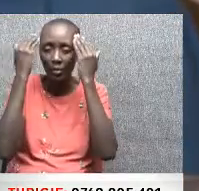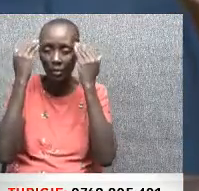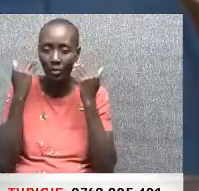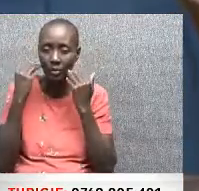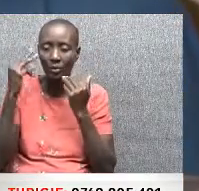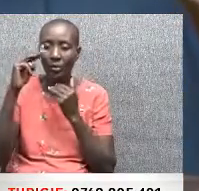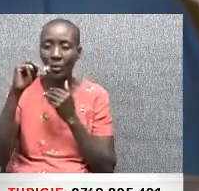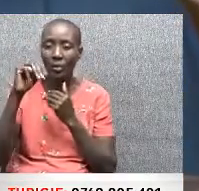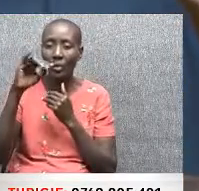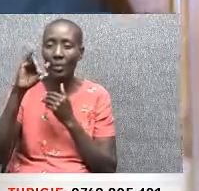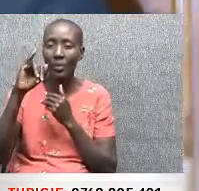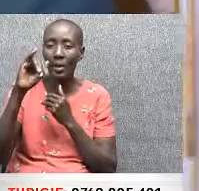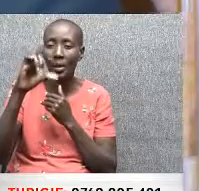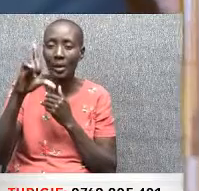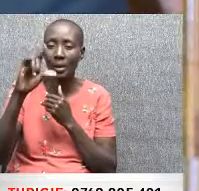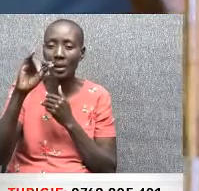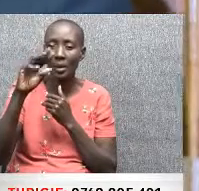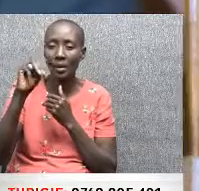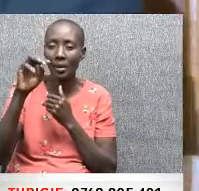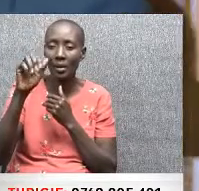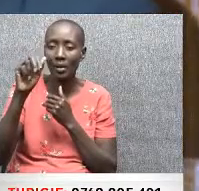kujibu madai hayo.